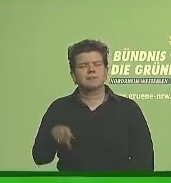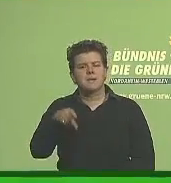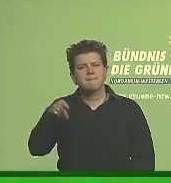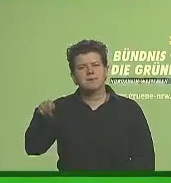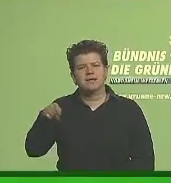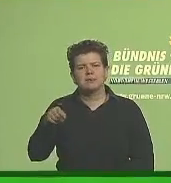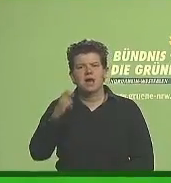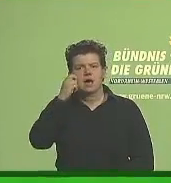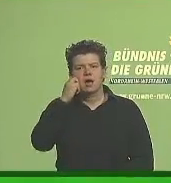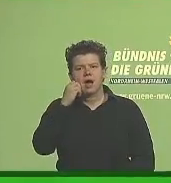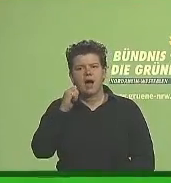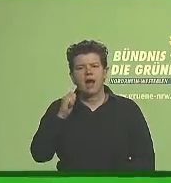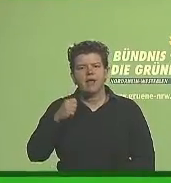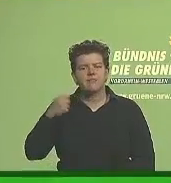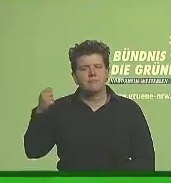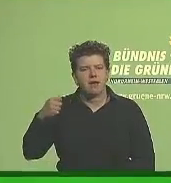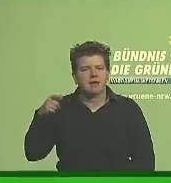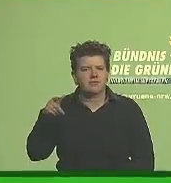über die Bildschirme.